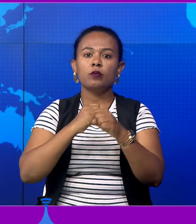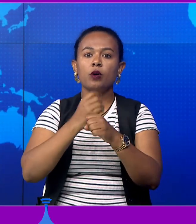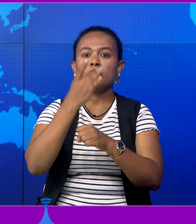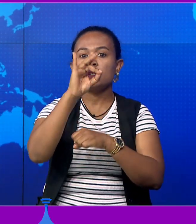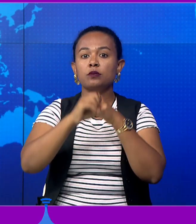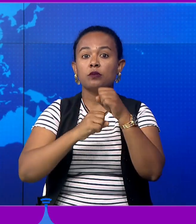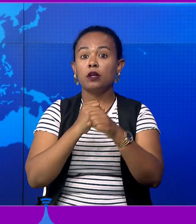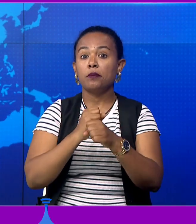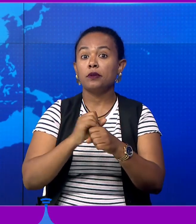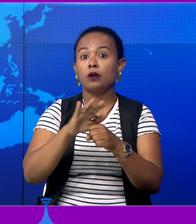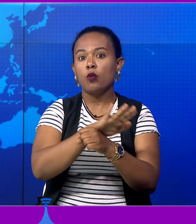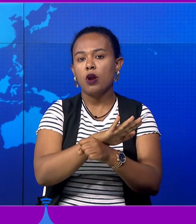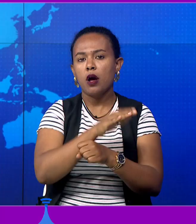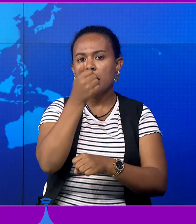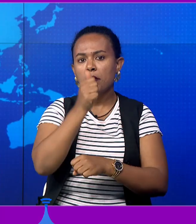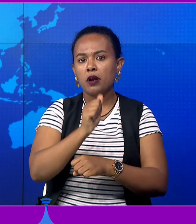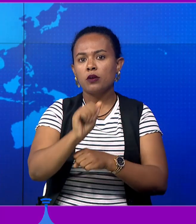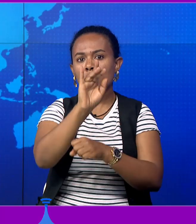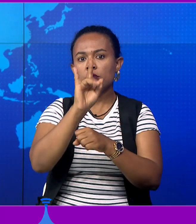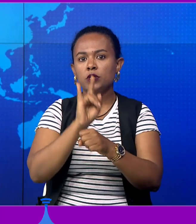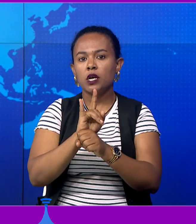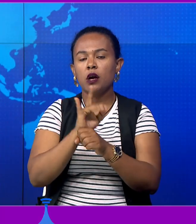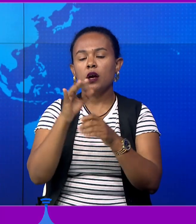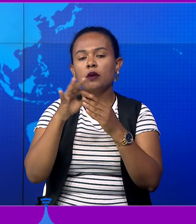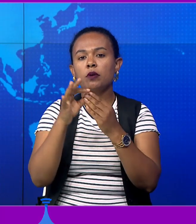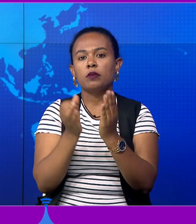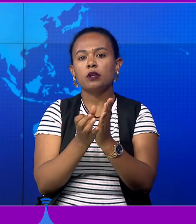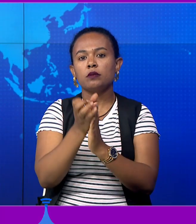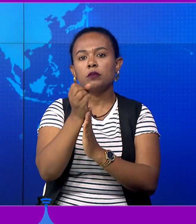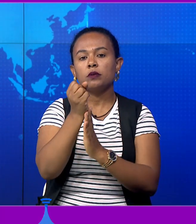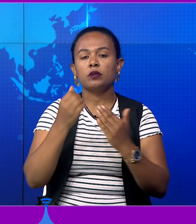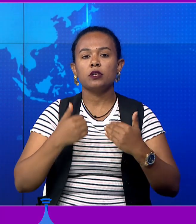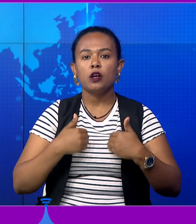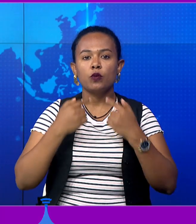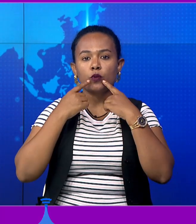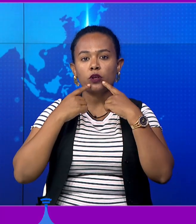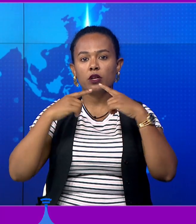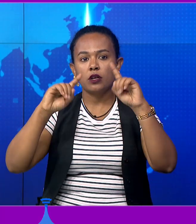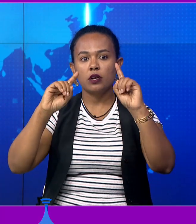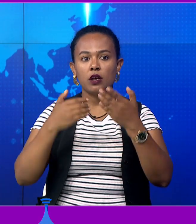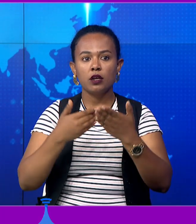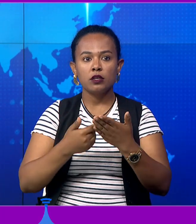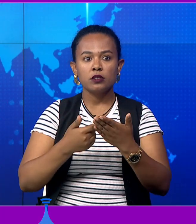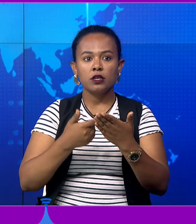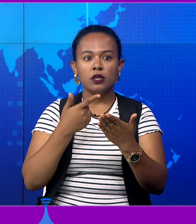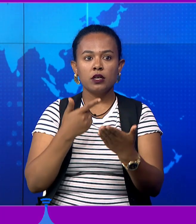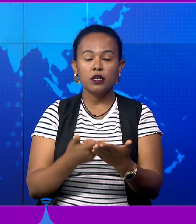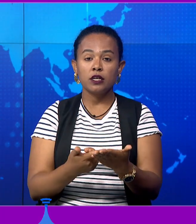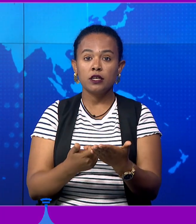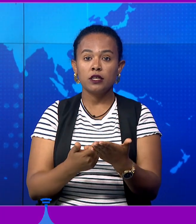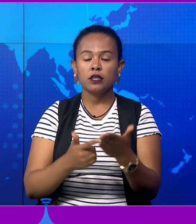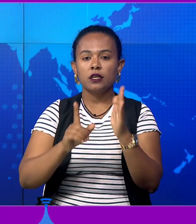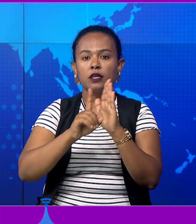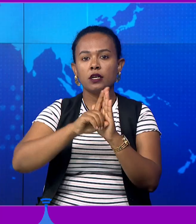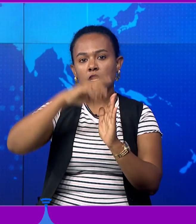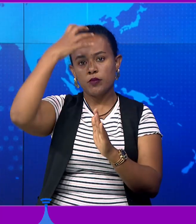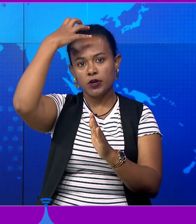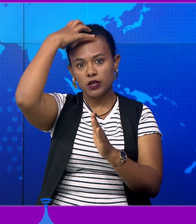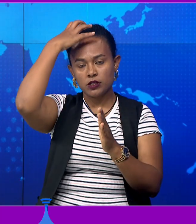ዓመት የሞላ ማንኛውም ዜጋ የመምረጥ መብት እንዳለው ይደነግጋል። ስለዚህ ይሄን ህገ